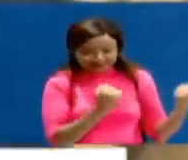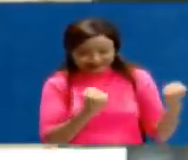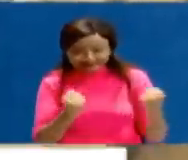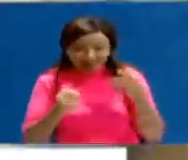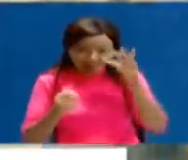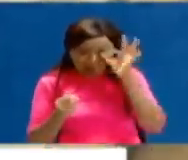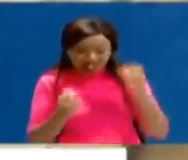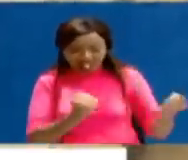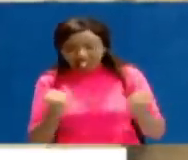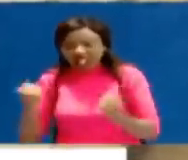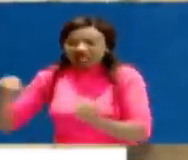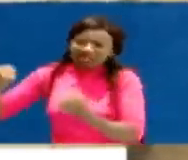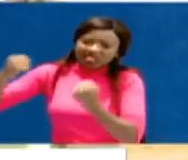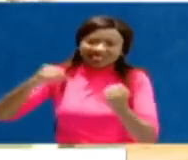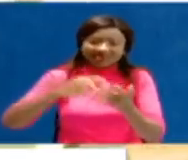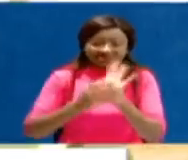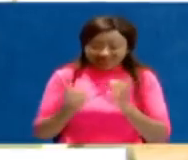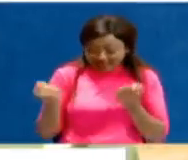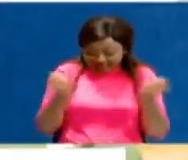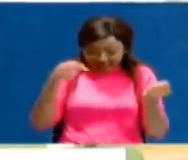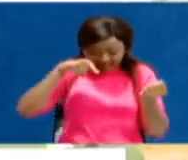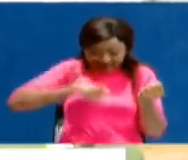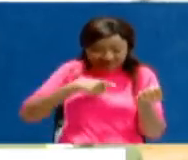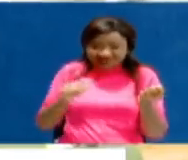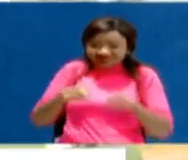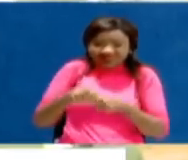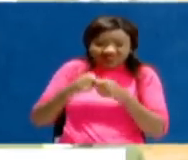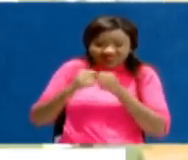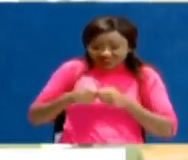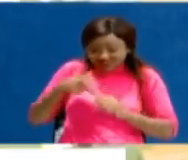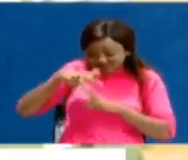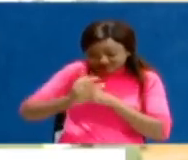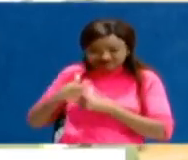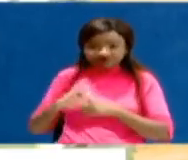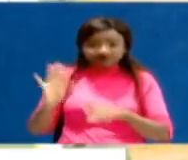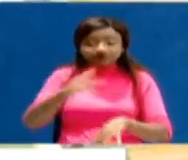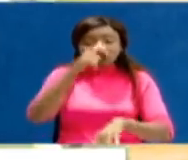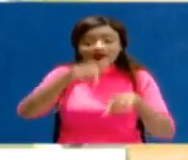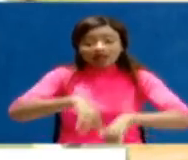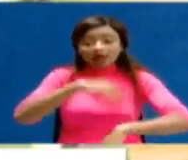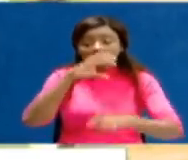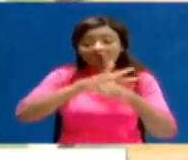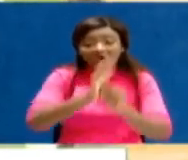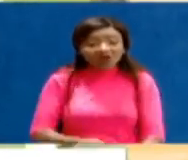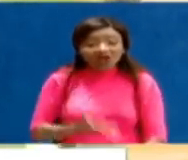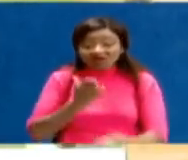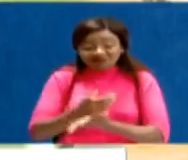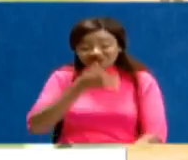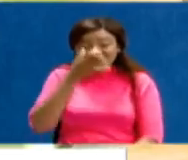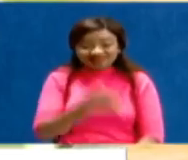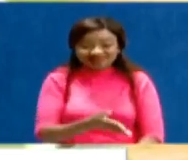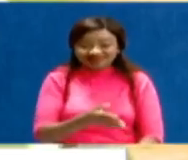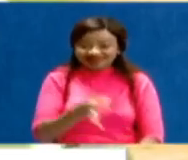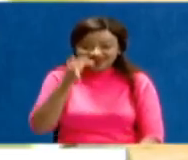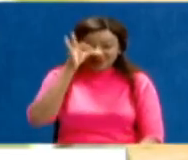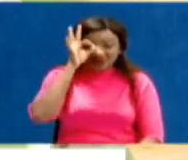yao pia huharibika mara kwa mara. Sasa hata kama wanasema saa hizi vile corona iko hivi, inaweza kuwa viini kwa ndani ya hii vumbi, ujikute